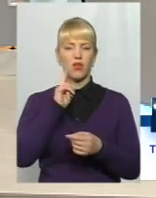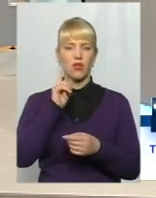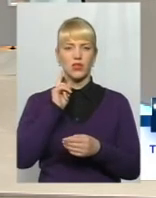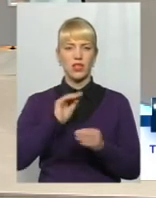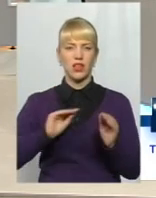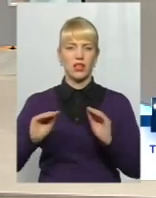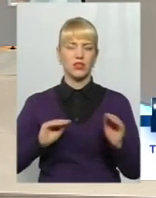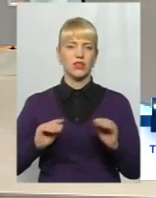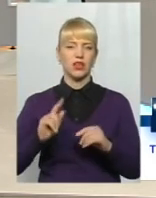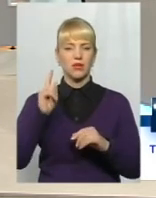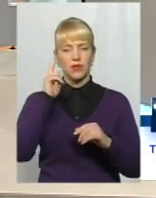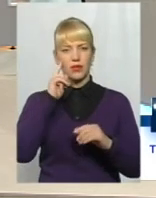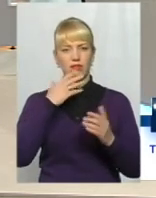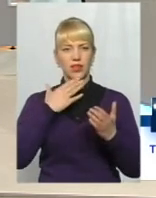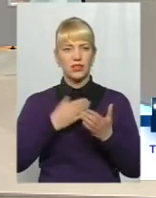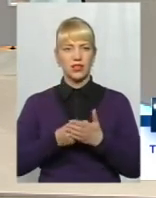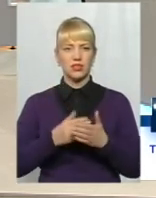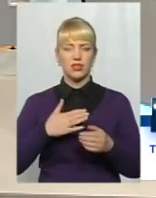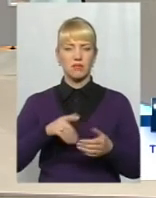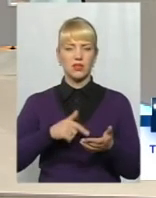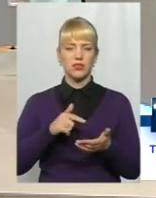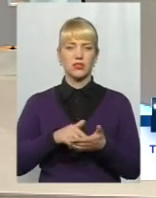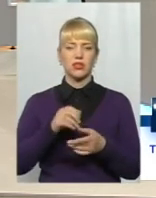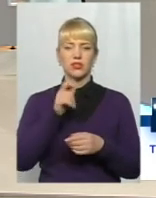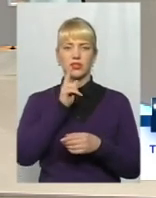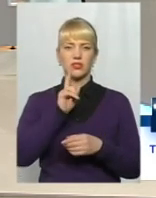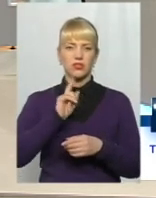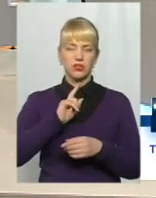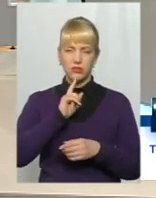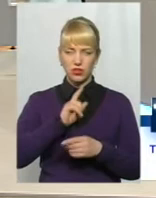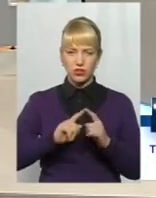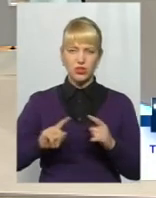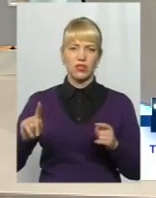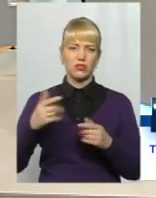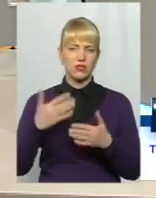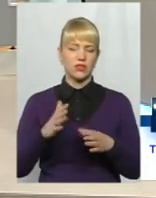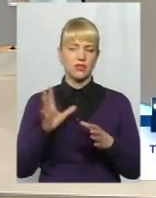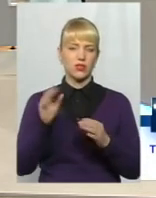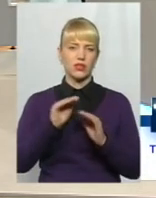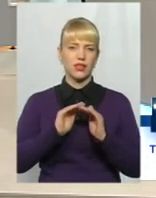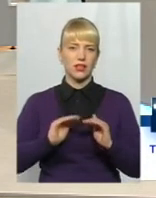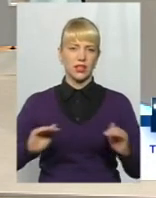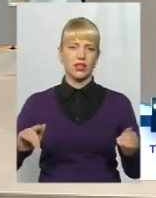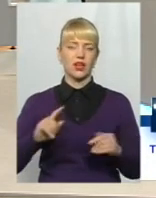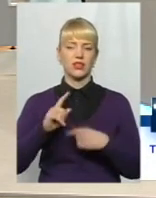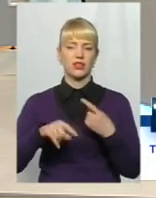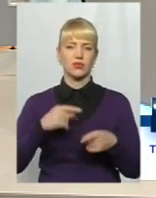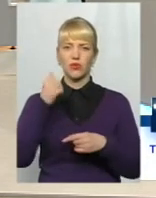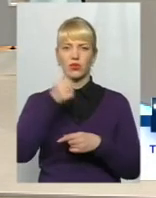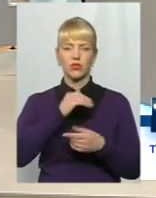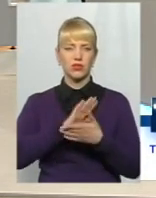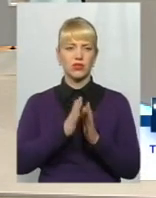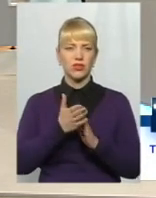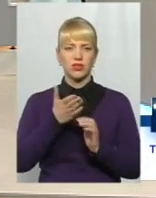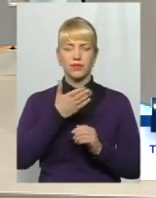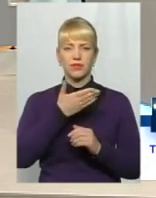про наше місто. Але так, з часом це все затихає, так і до наступного року ситуації не змінюються. Чи я